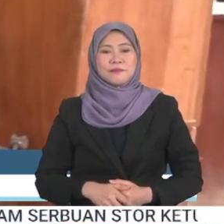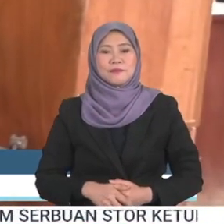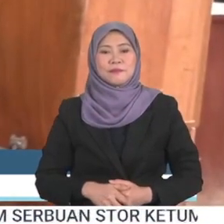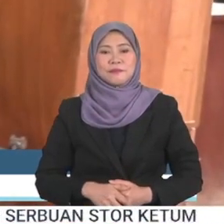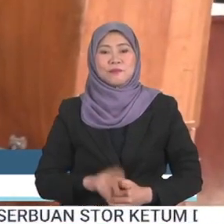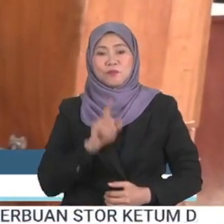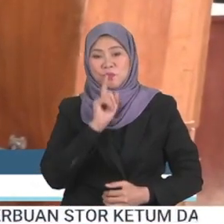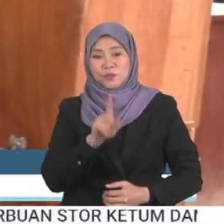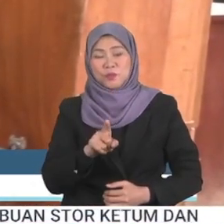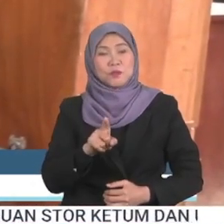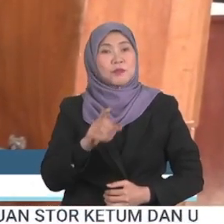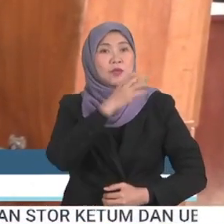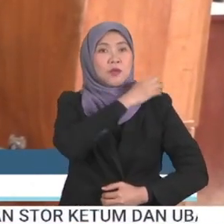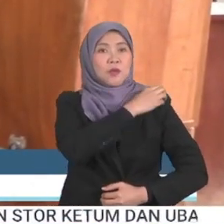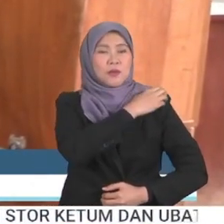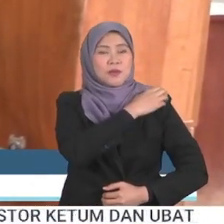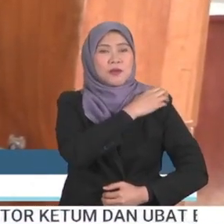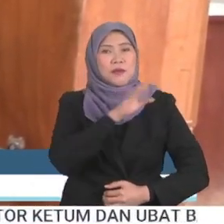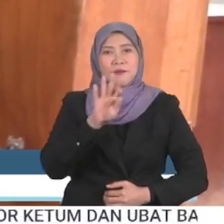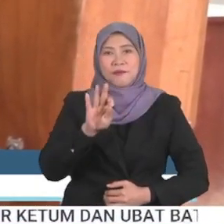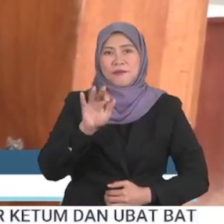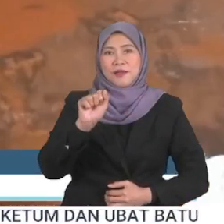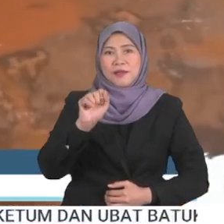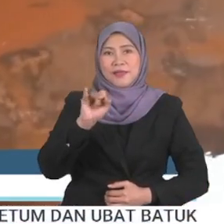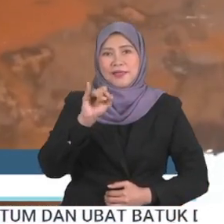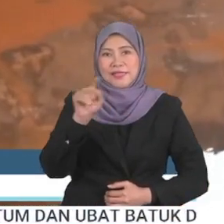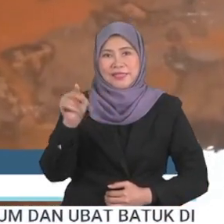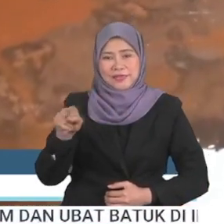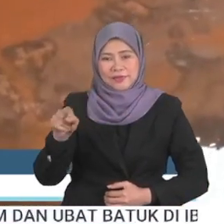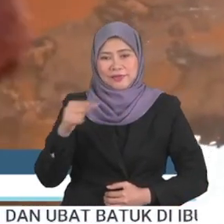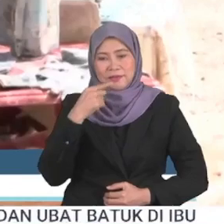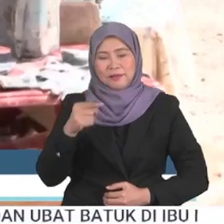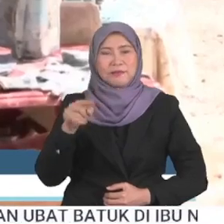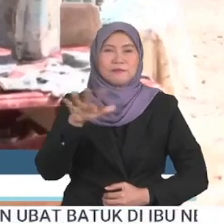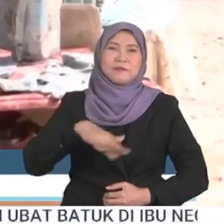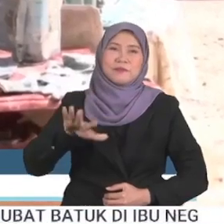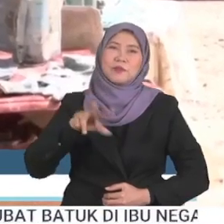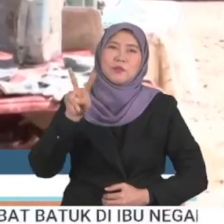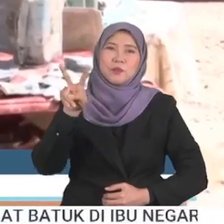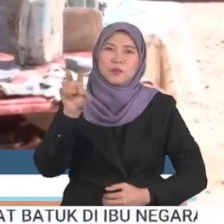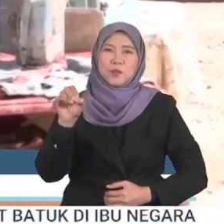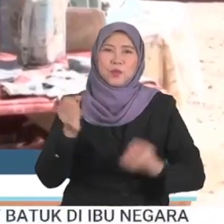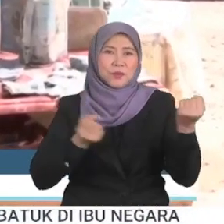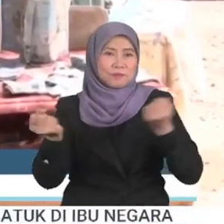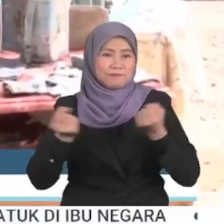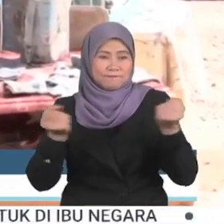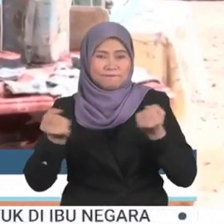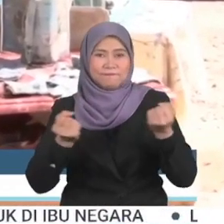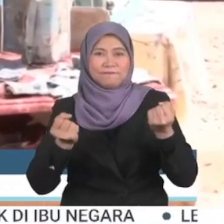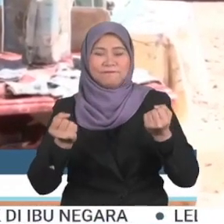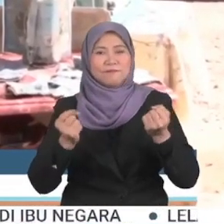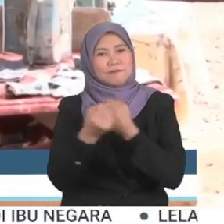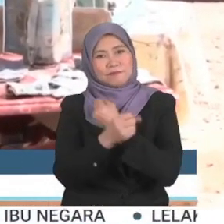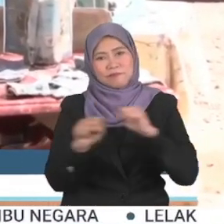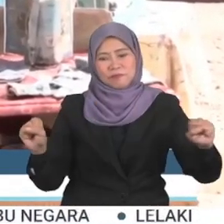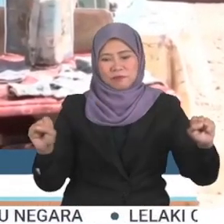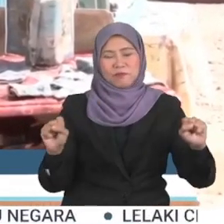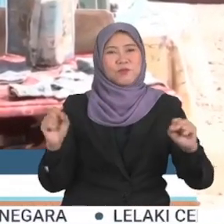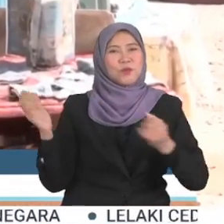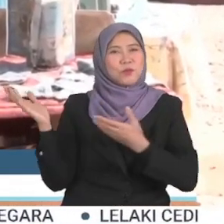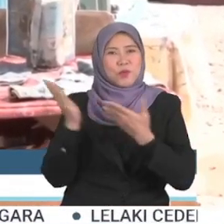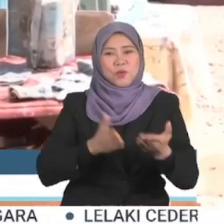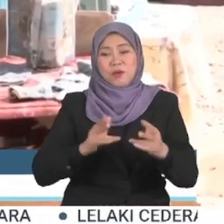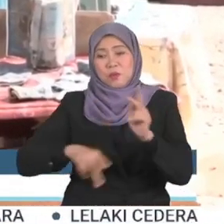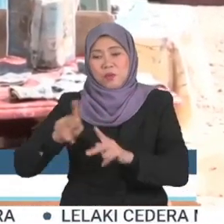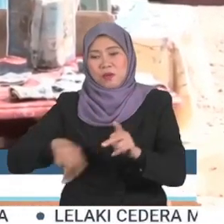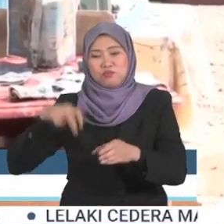Pegawai Felda Kecau 1 Muhammad Faiz Saharudin berkata kira-kira 20 kenderaan pacuan 4 roda disediakan bagi membawa